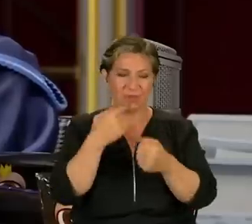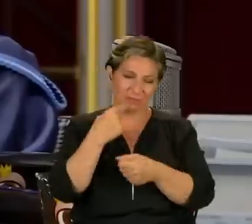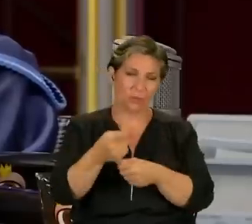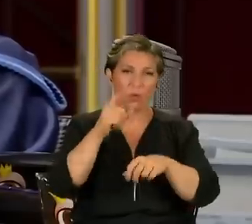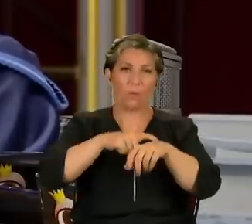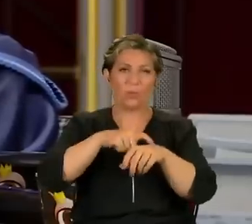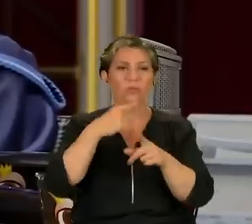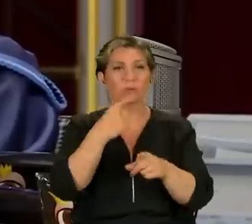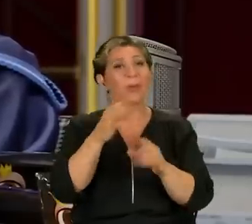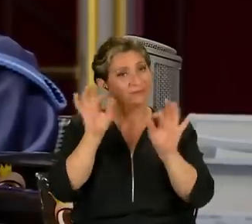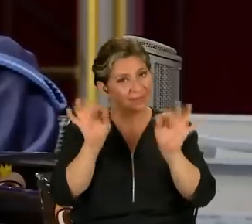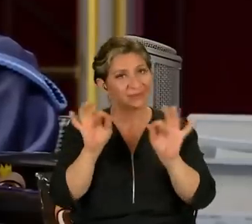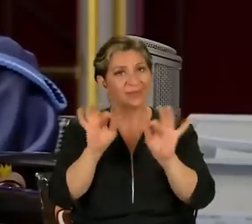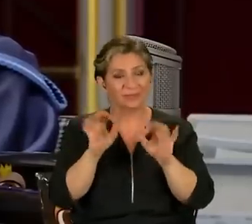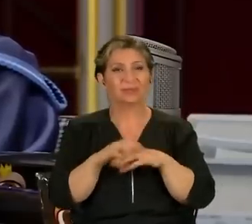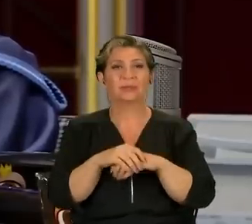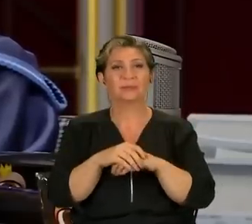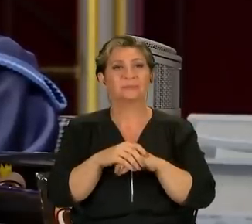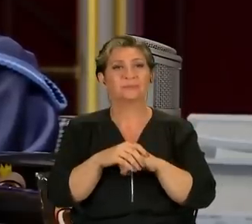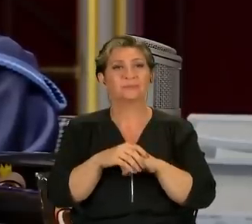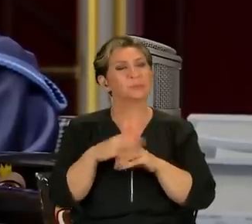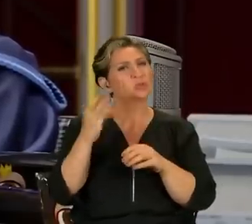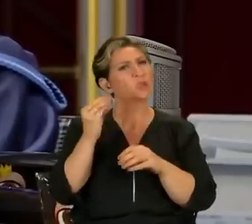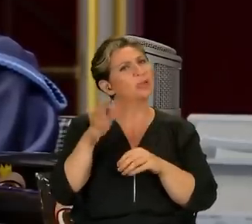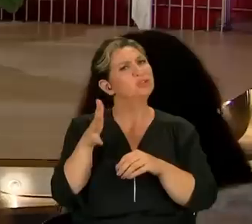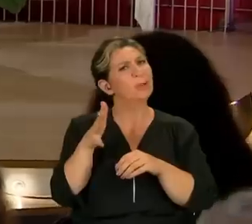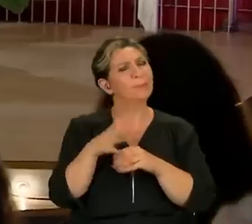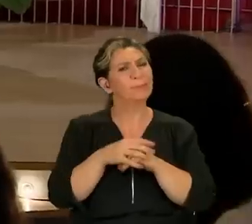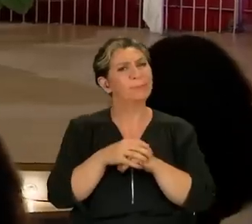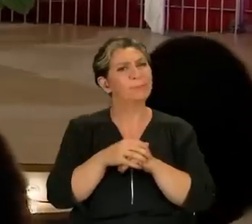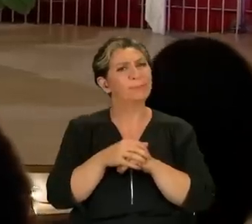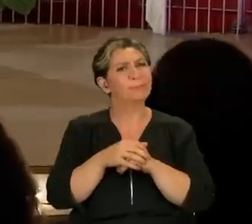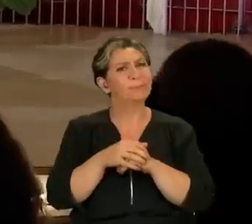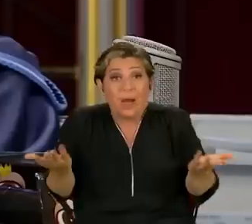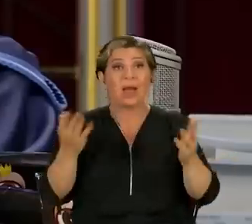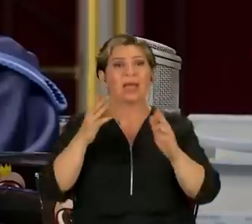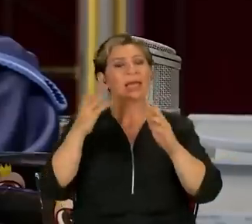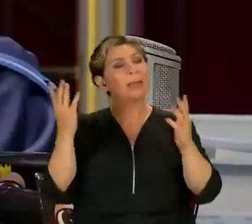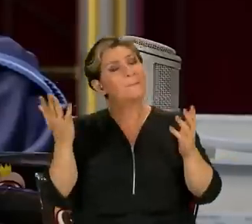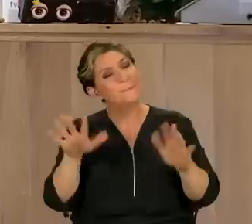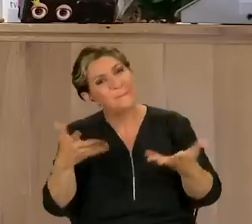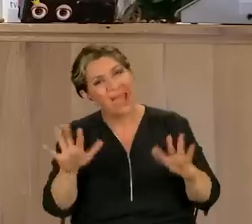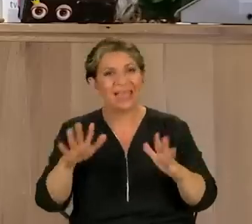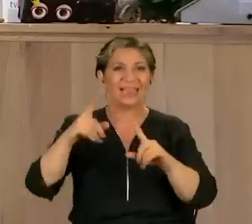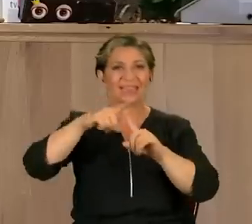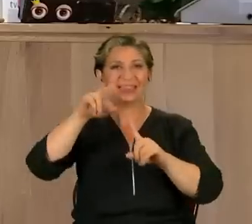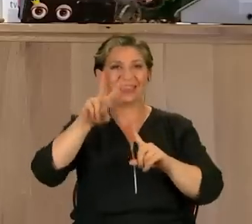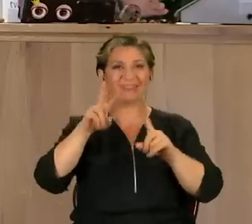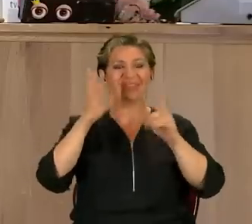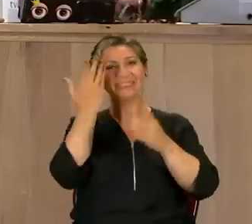Evet, kopya aynen, o yüzden söylüyorum. Aynen. Yani. Evet, çok acayip. Yani bir de eğlenceli bir dönem.